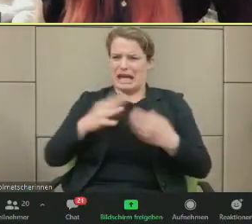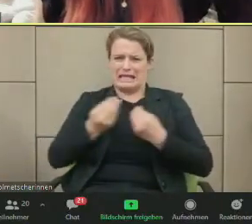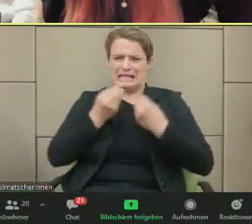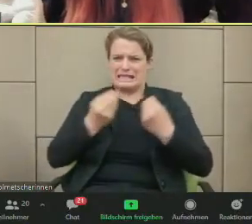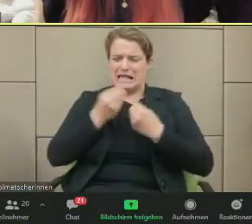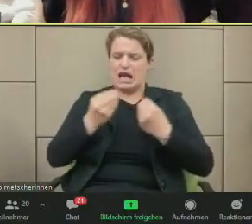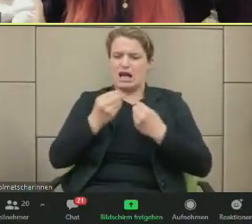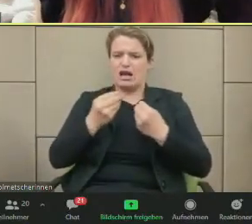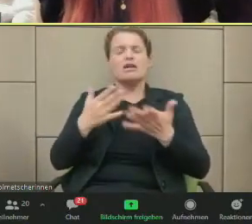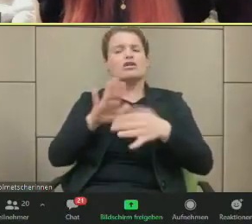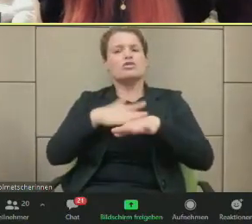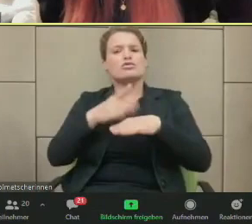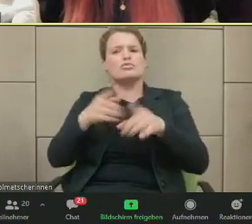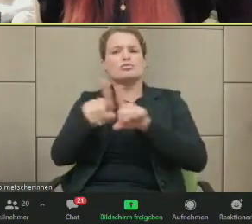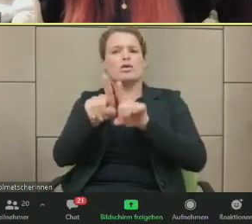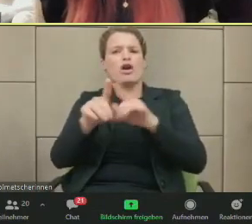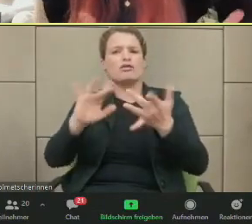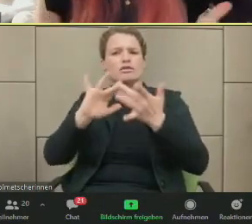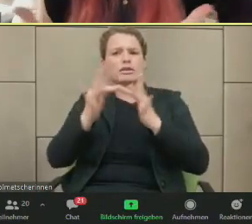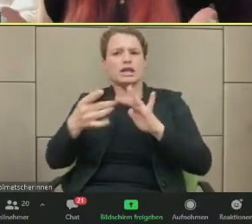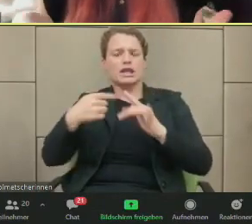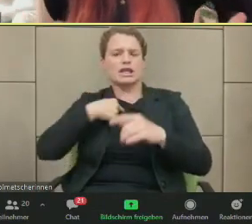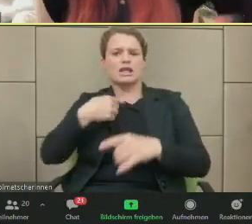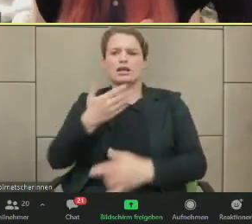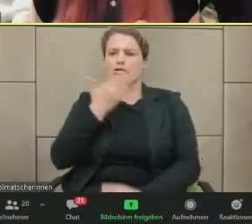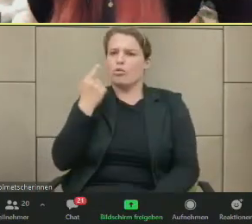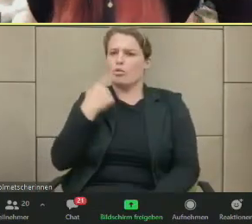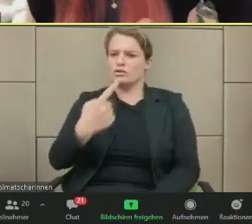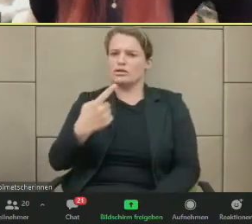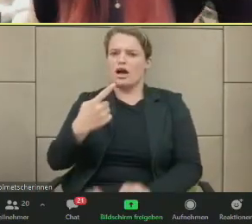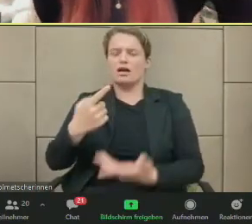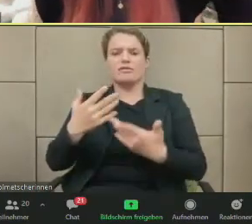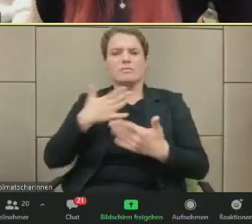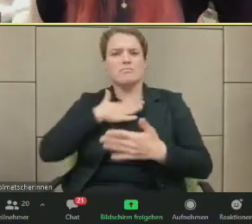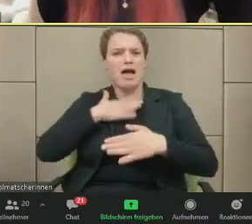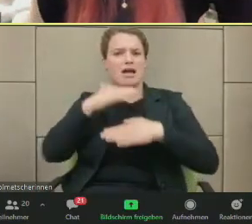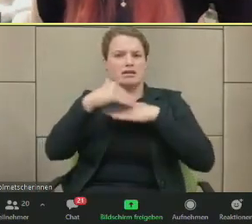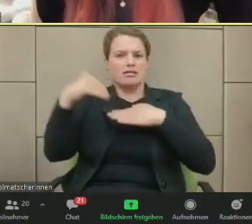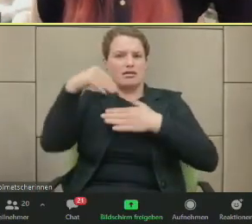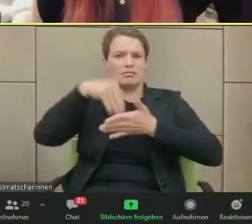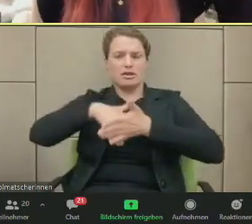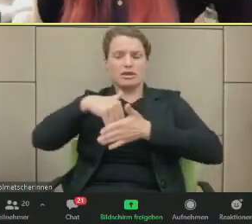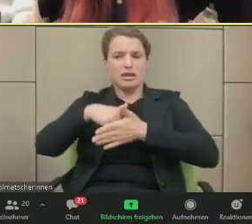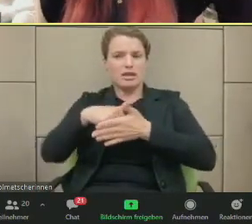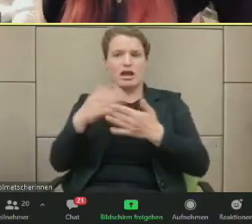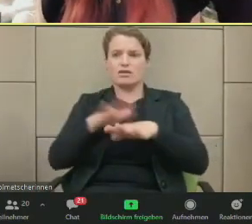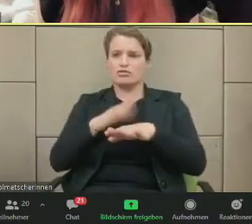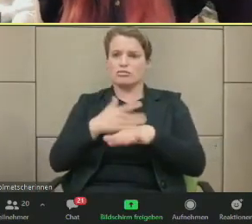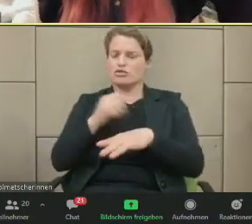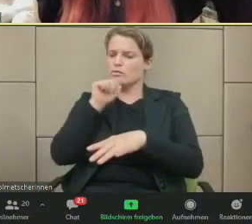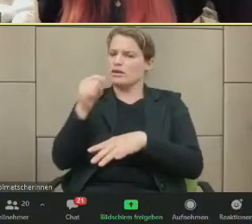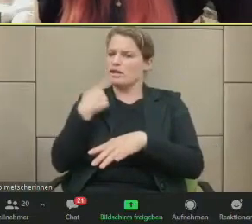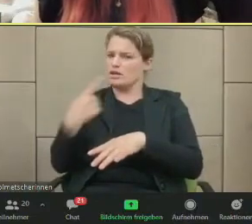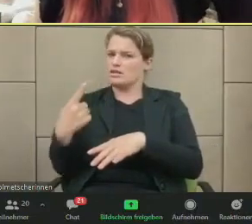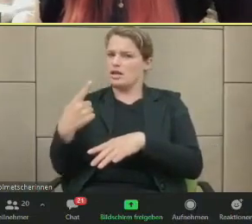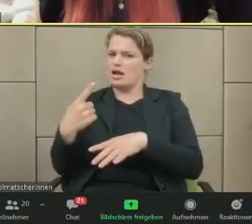nicht wirklich bekannt aus diesen Gründen, was ich jetzt genau für Therapien mache oder so. Das hat auch den Grund, ich weiß ja am Anfang nicht, ob das überhaupt hilft. Und